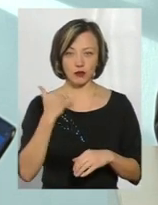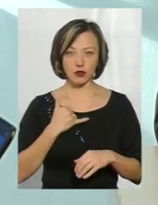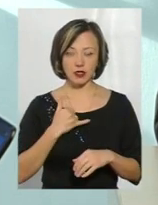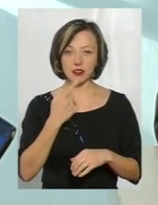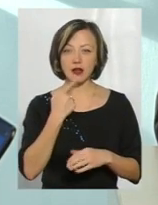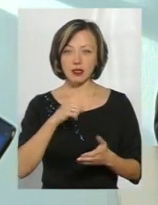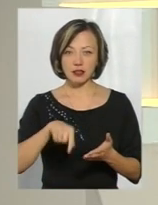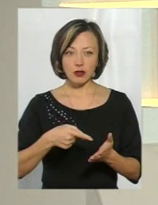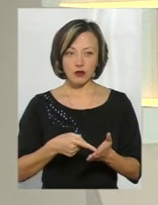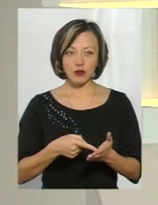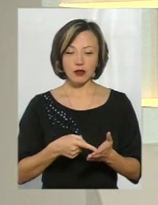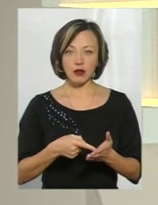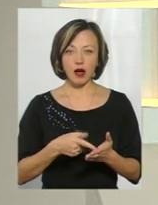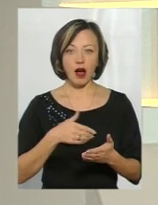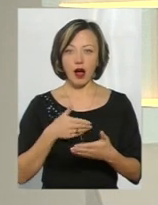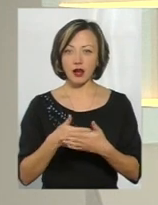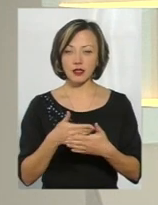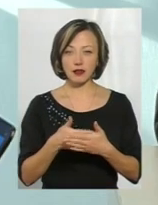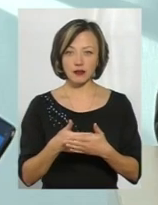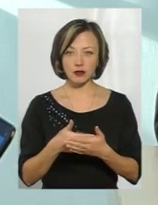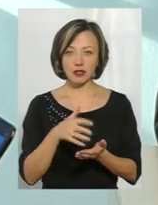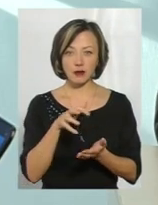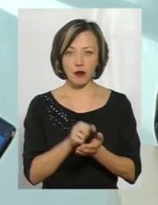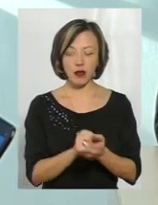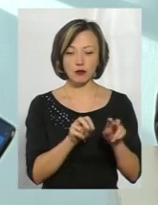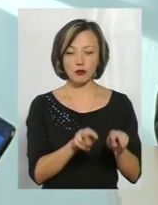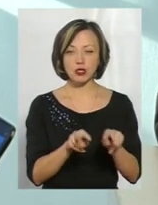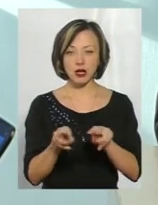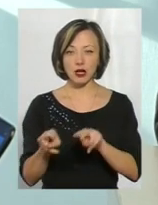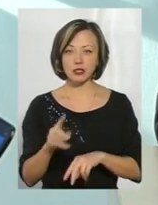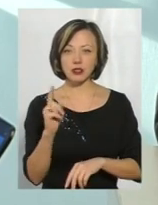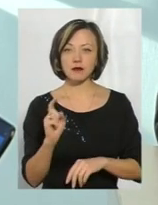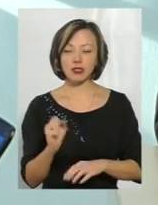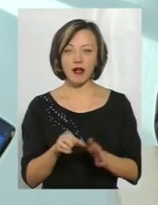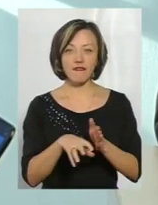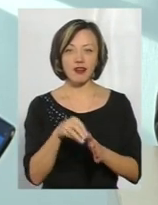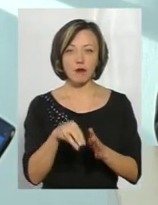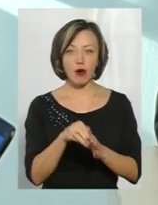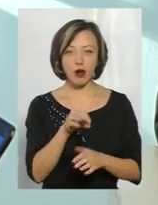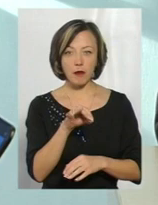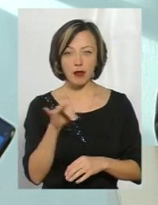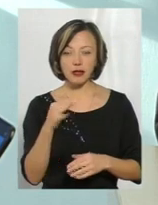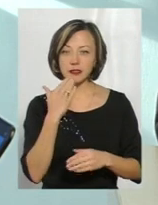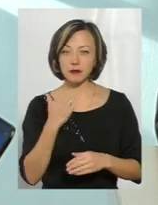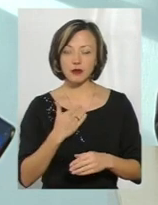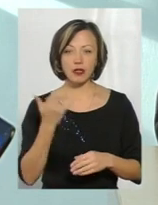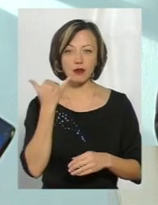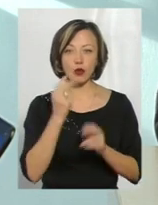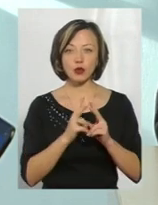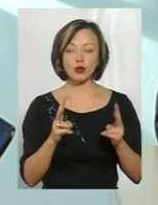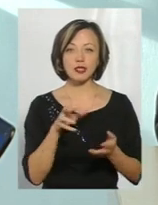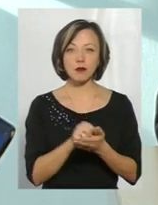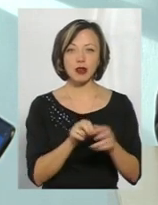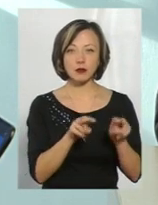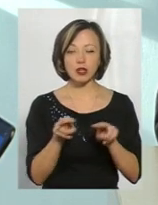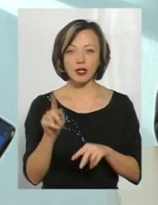з Красилова, хоча, ну, ми активно не займаємося спостереженням за виборами, от запитували телефон, хто займається